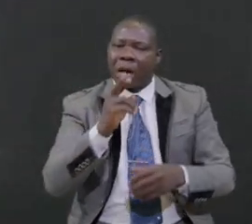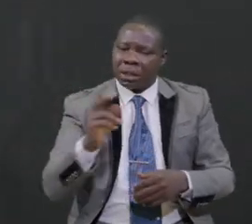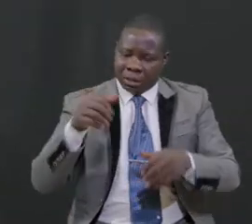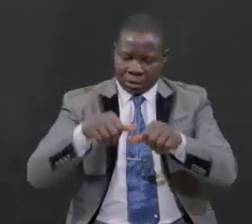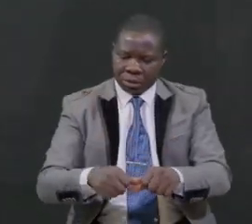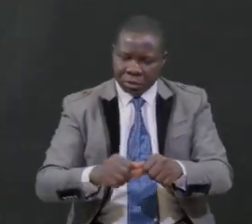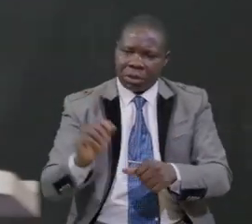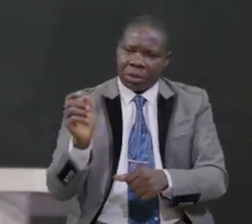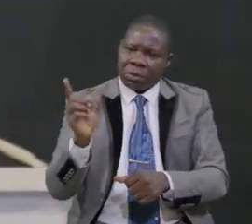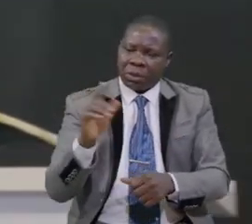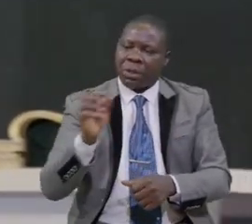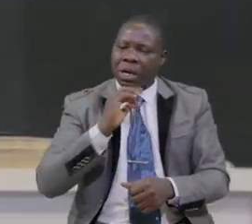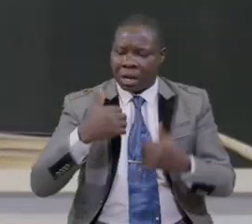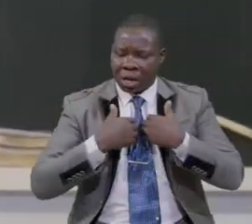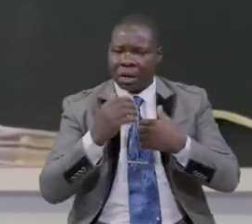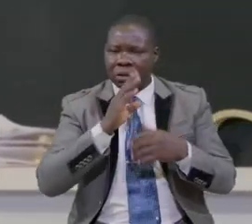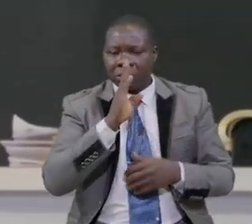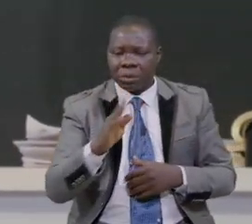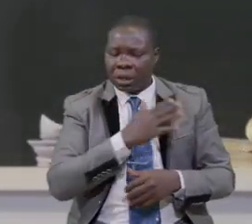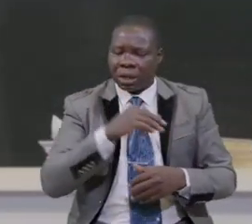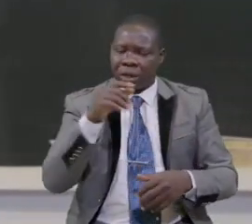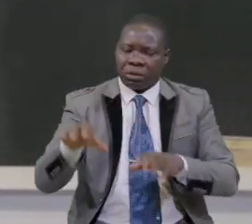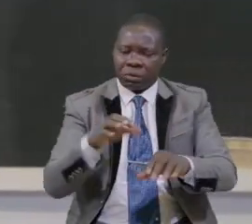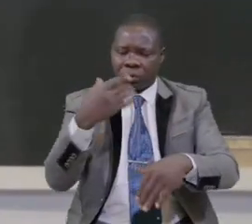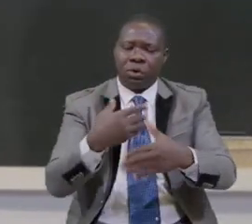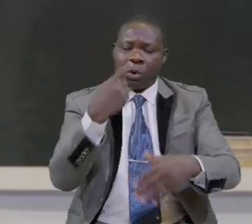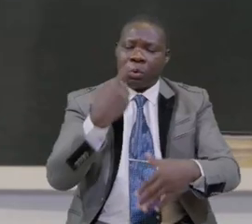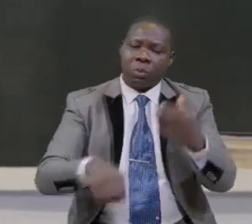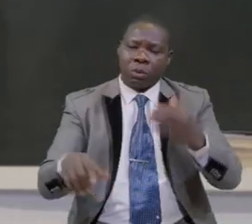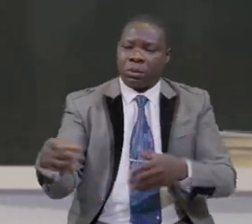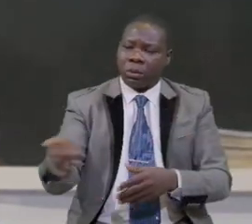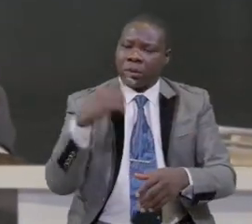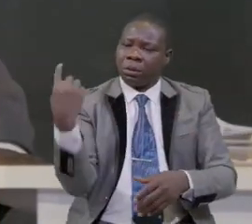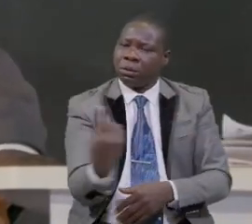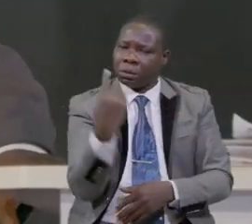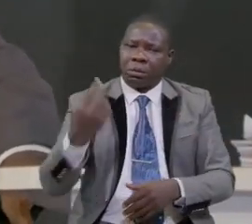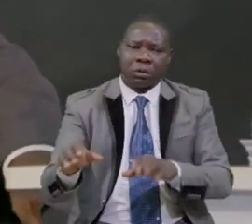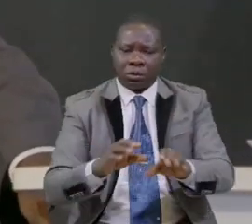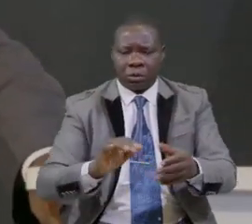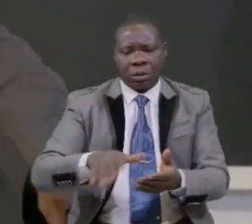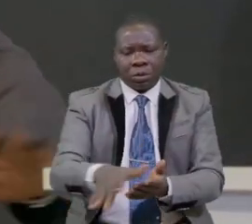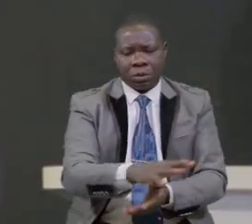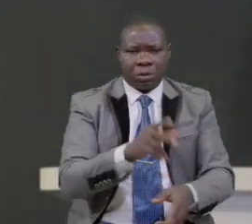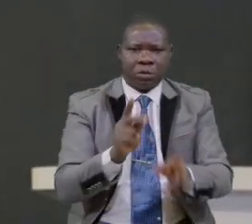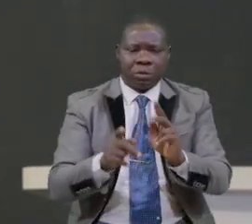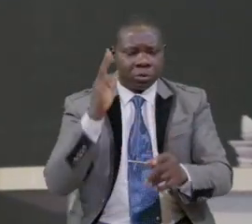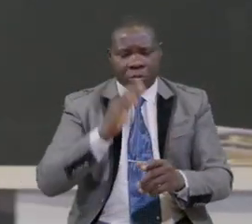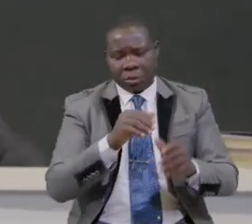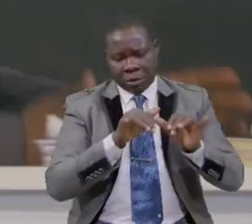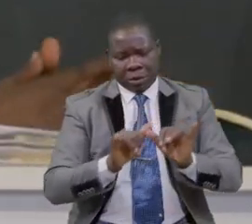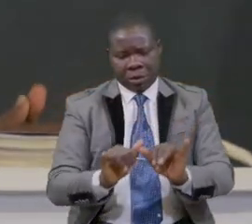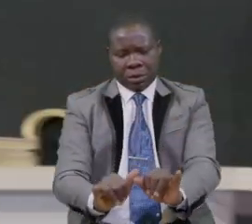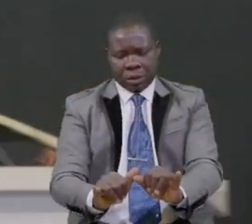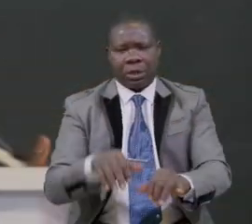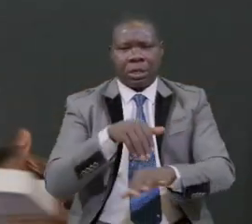été. Et ils font ce qu'ils ont toujours fait. Ces gens-là, il reste toujours à ce